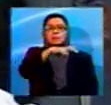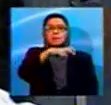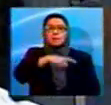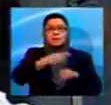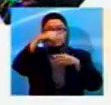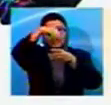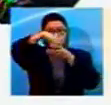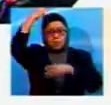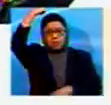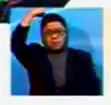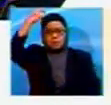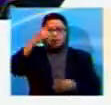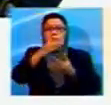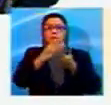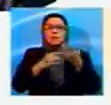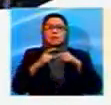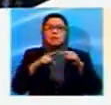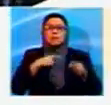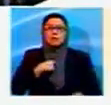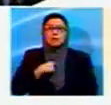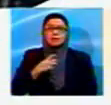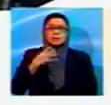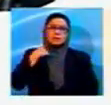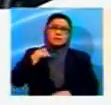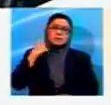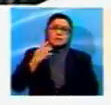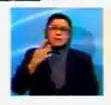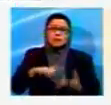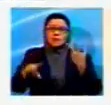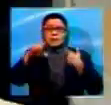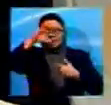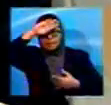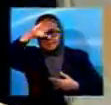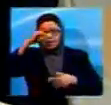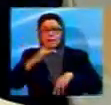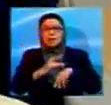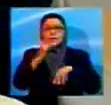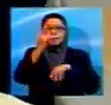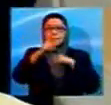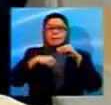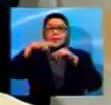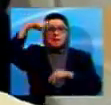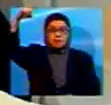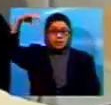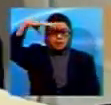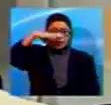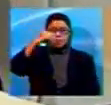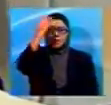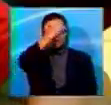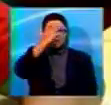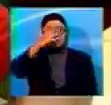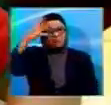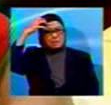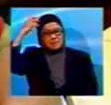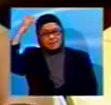antarnya kekejangan di bahagian leher demam merasa sensitif terhadap sumber cahaya menjadi keliru sakit kepala